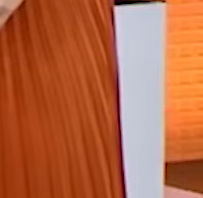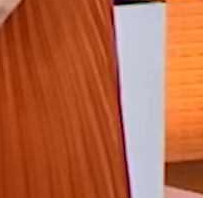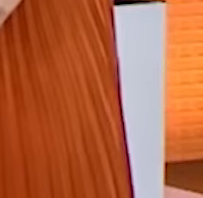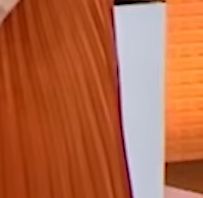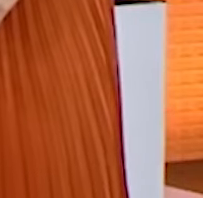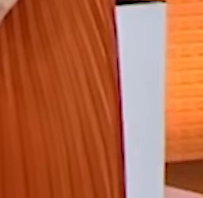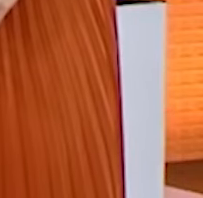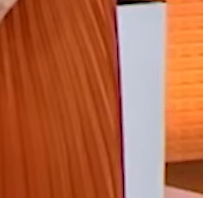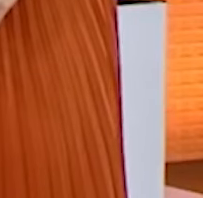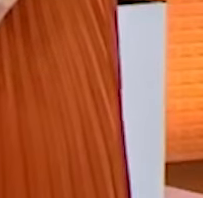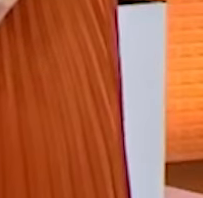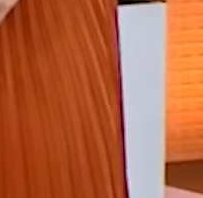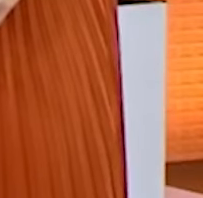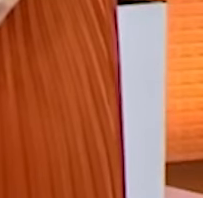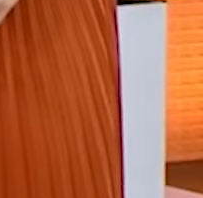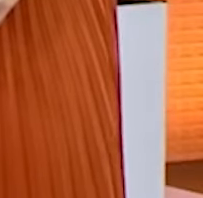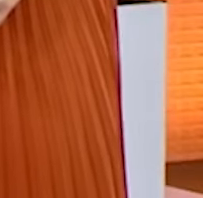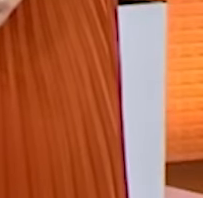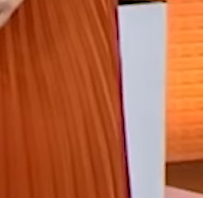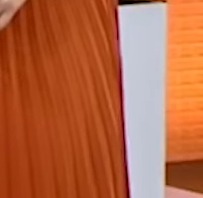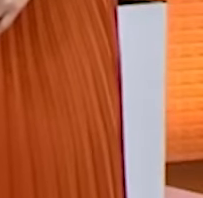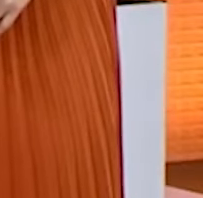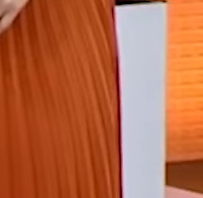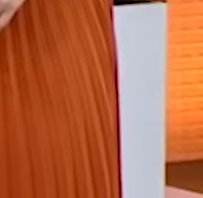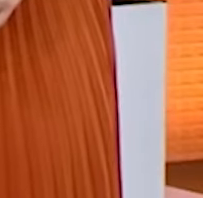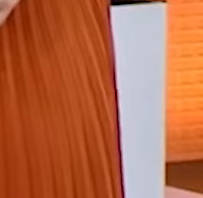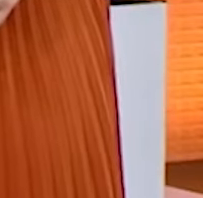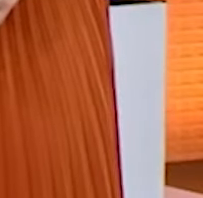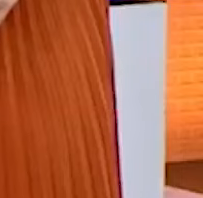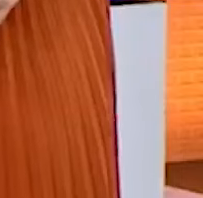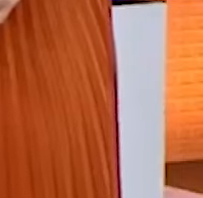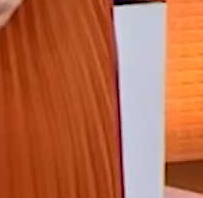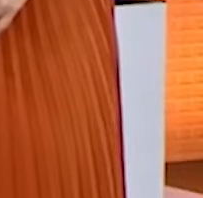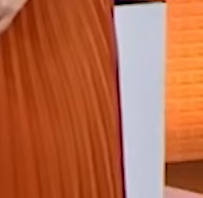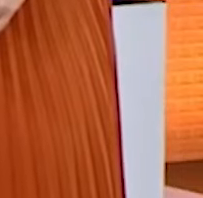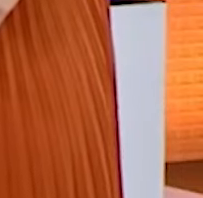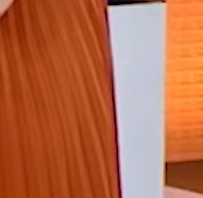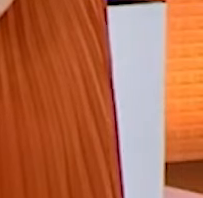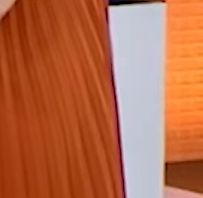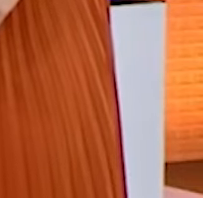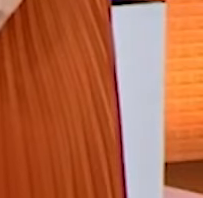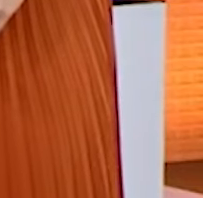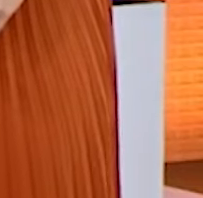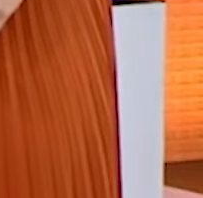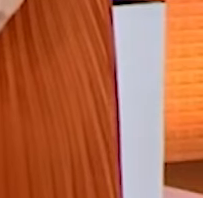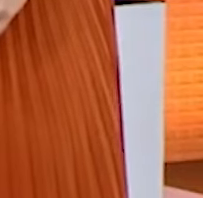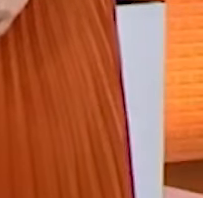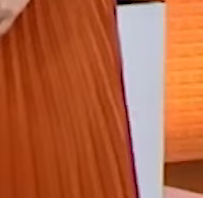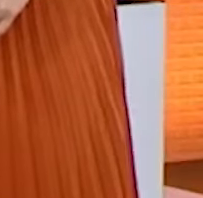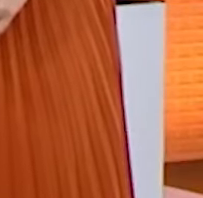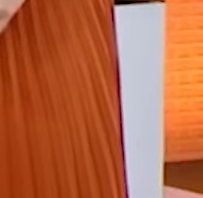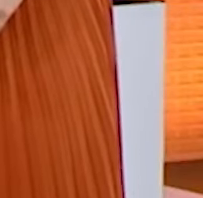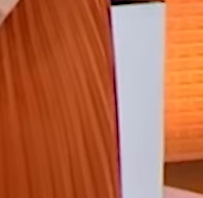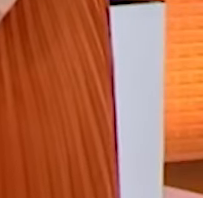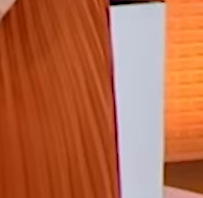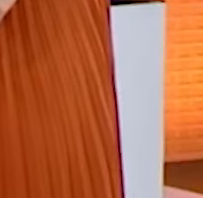Kapuso, para una ka sa mga balita, mag-subscribe sa GMA Integrated News sa YouTube. Sa mga kapuso abroad, subaybayan